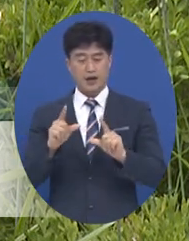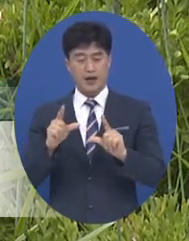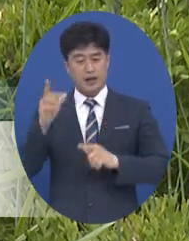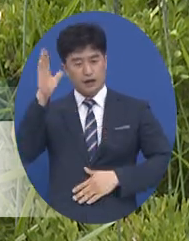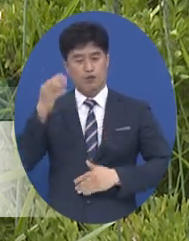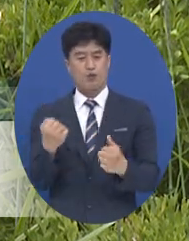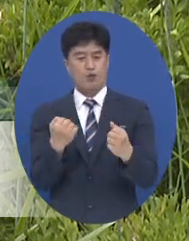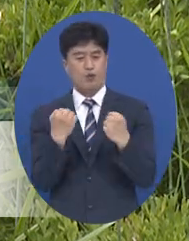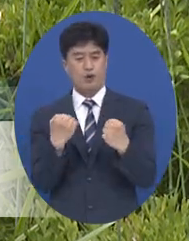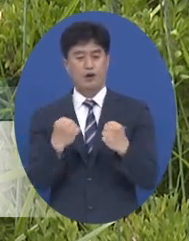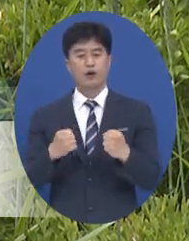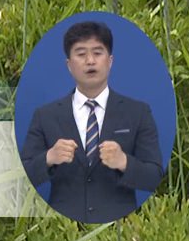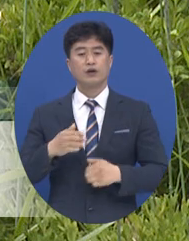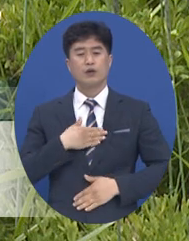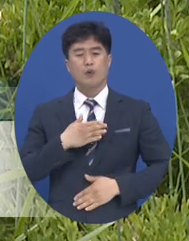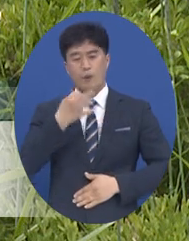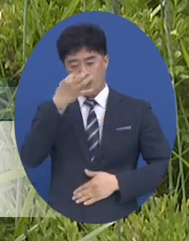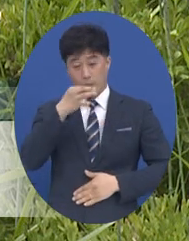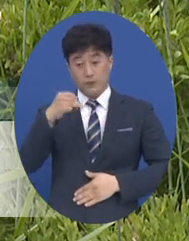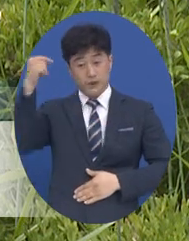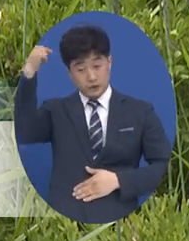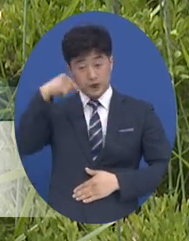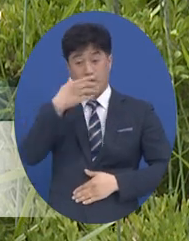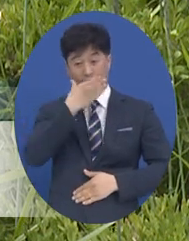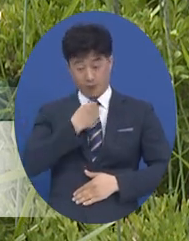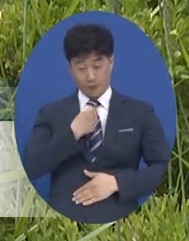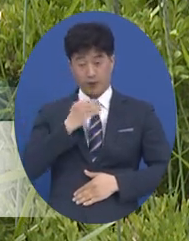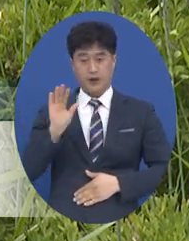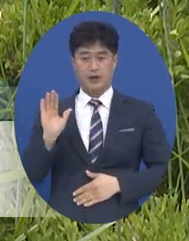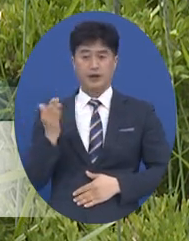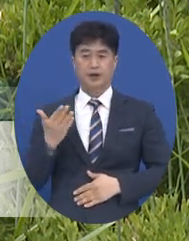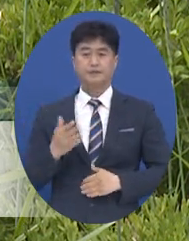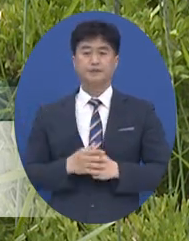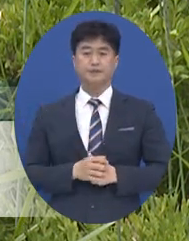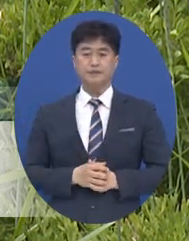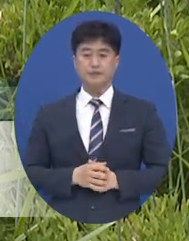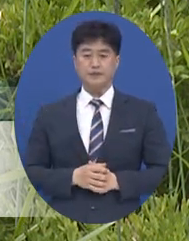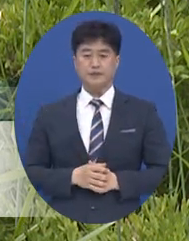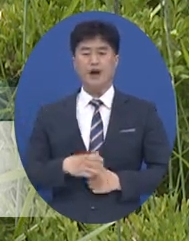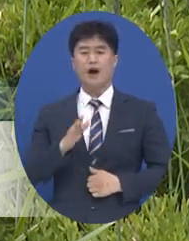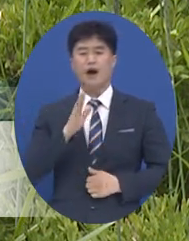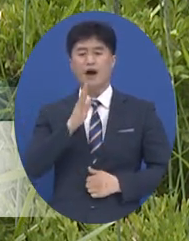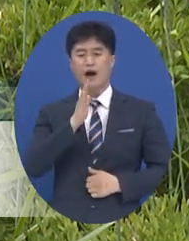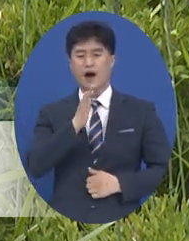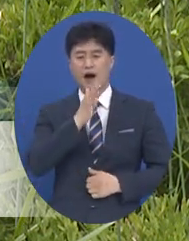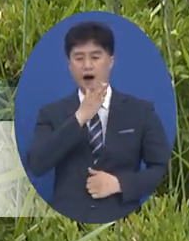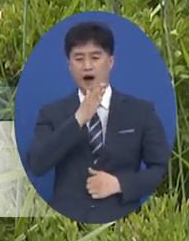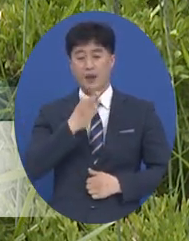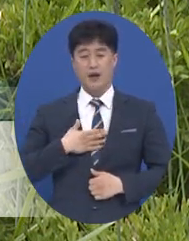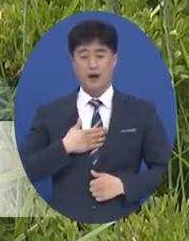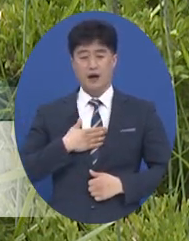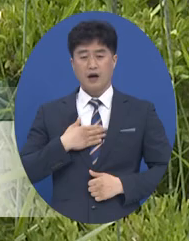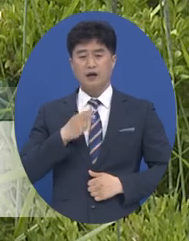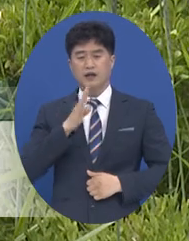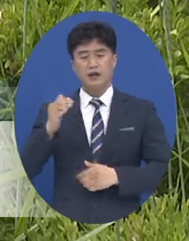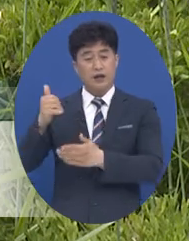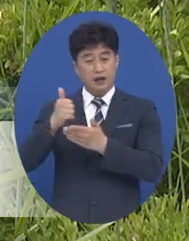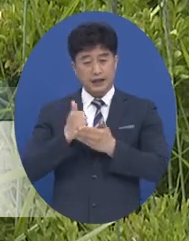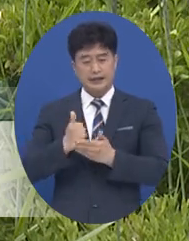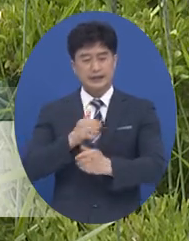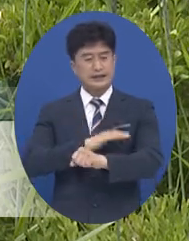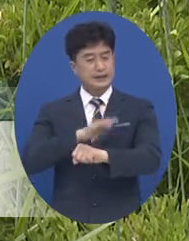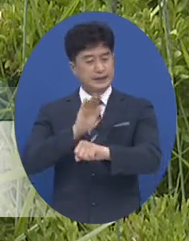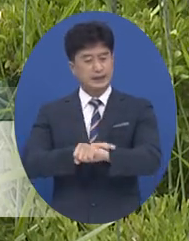아이들도 건강해지고 그만큼 저도 보람도 느끼고 행복하기도 하고 아 아 내가 정말 얘네들 데려오게 안